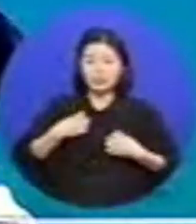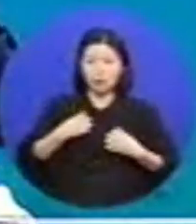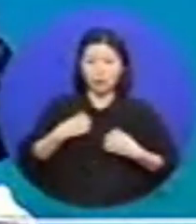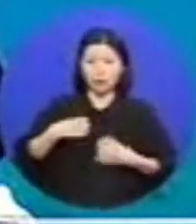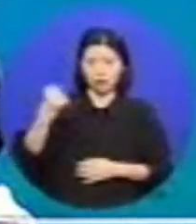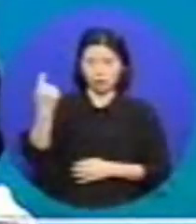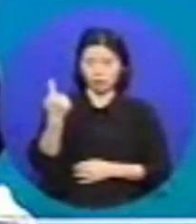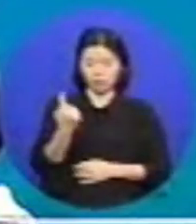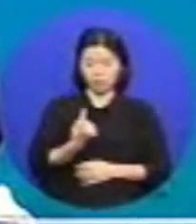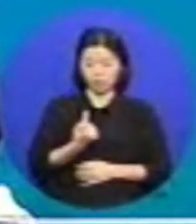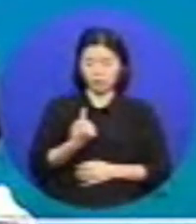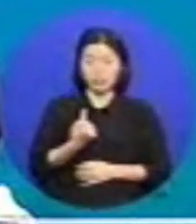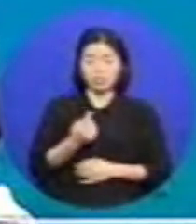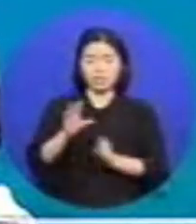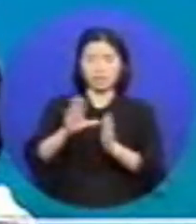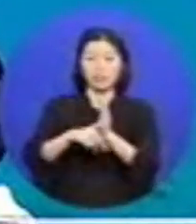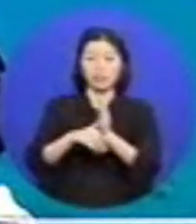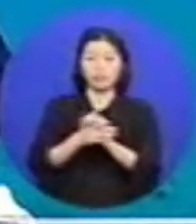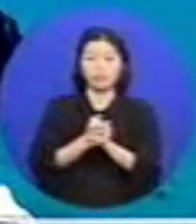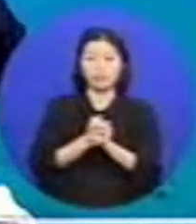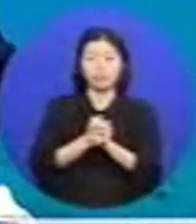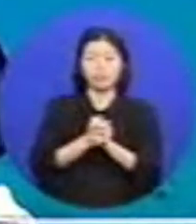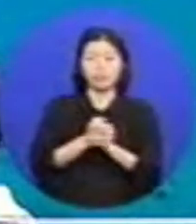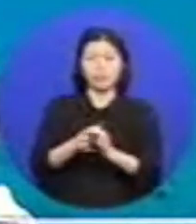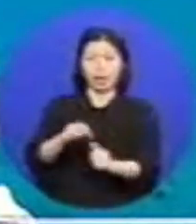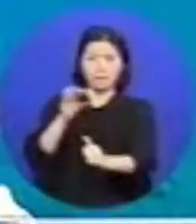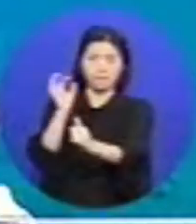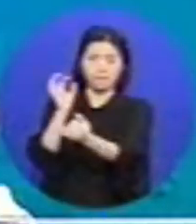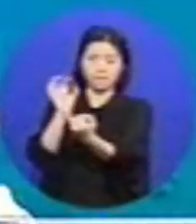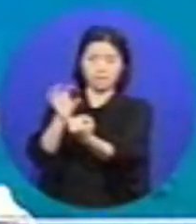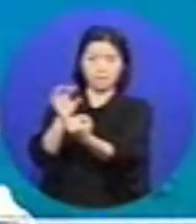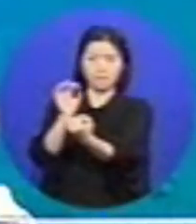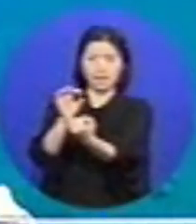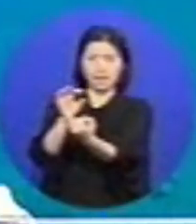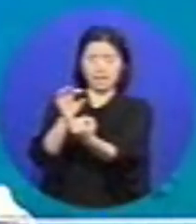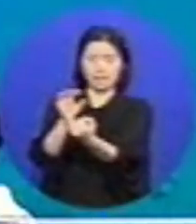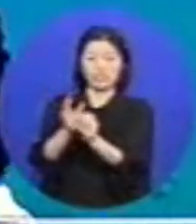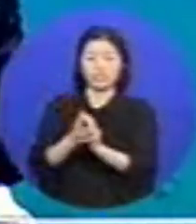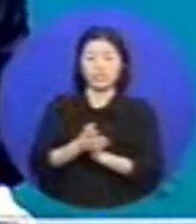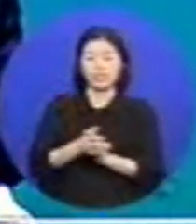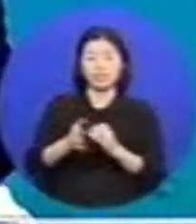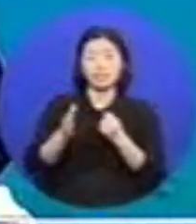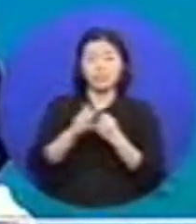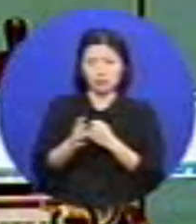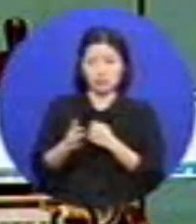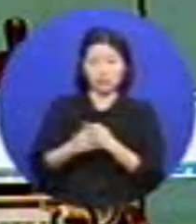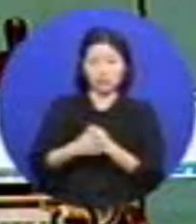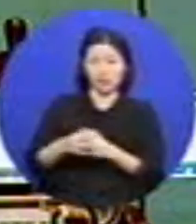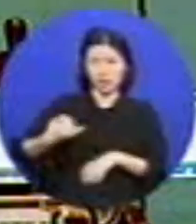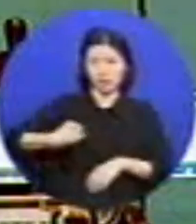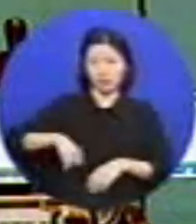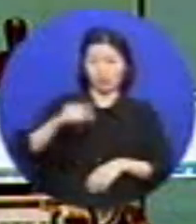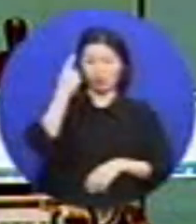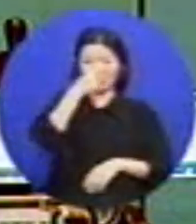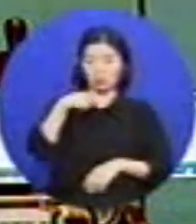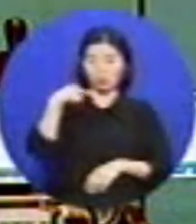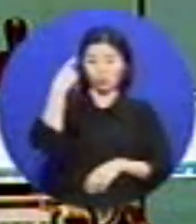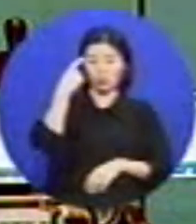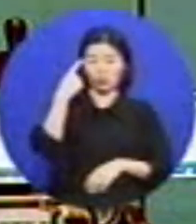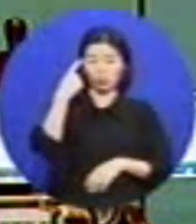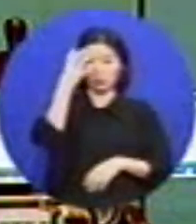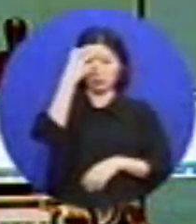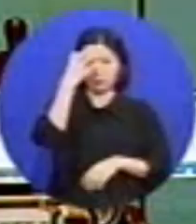집에 들어오는데 그래서 야단을 쳤죠. 그랬더니 딸의 안색이